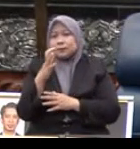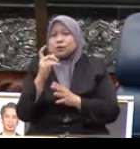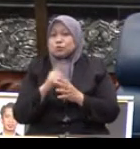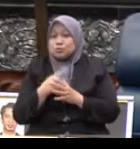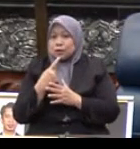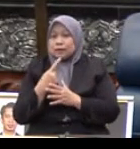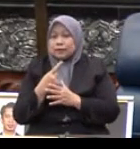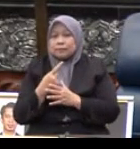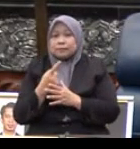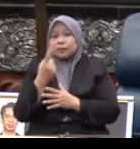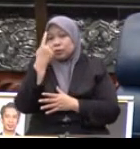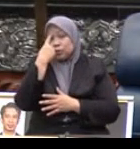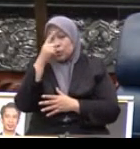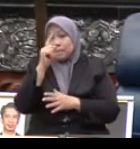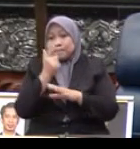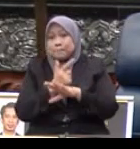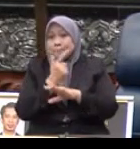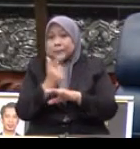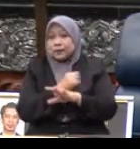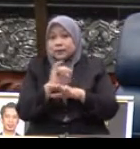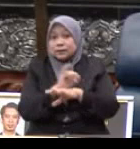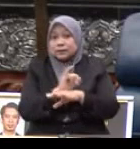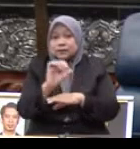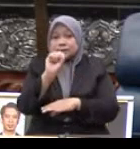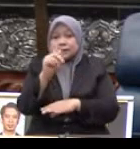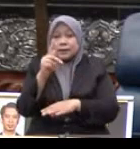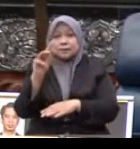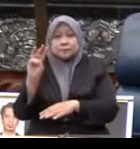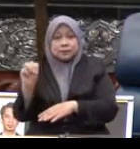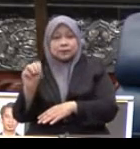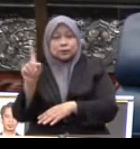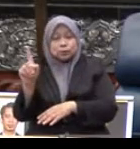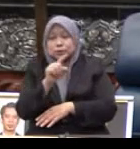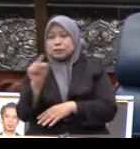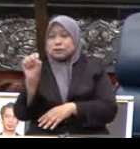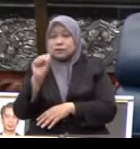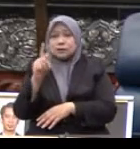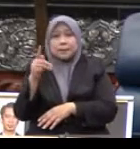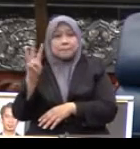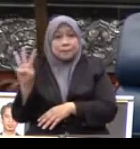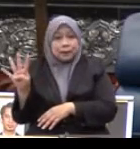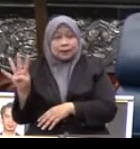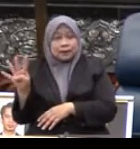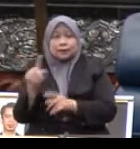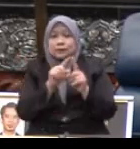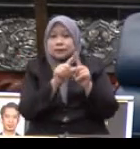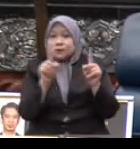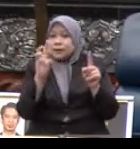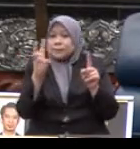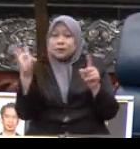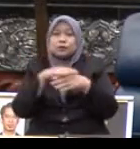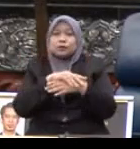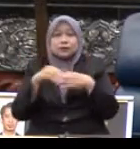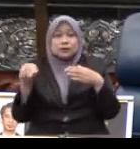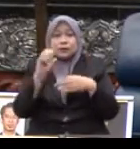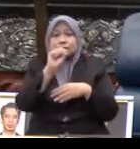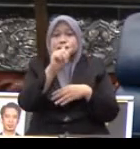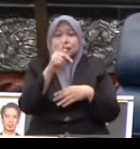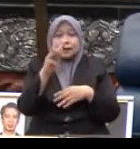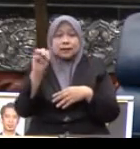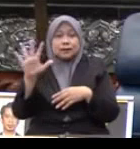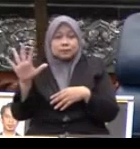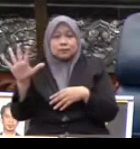500 sebulan bagi pelatih industri es krim satu hingga Escape 4 dan minimal 600 Ringgit bagi